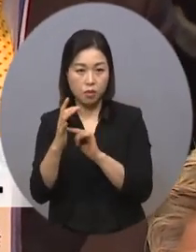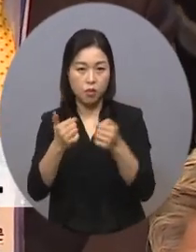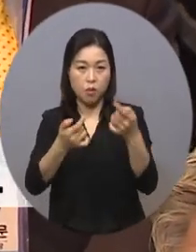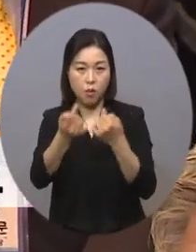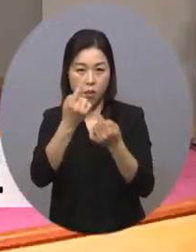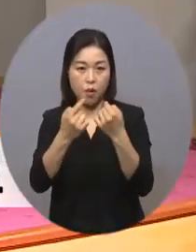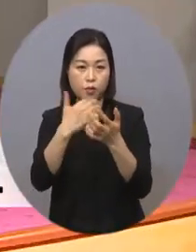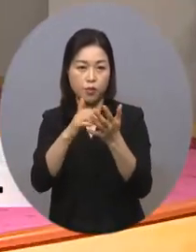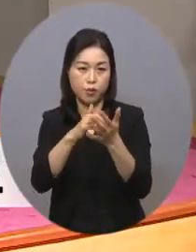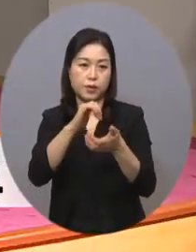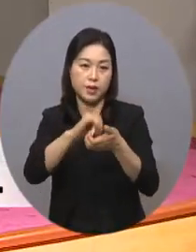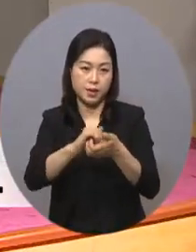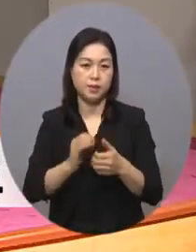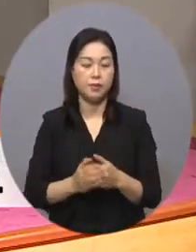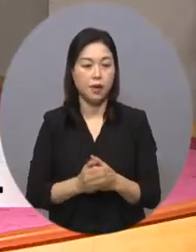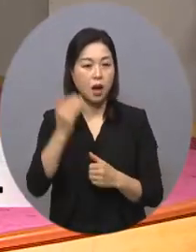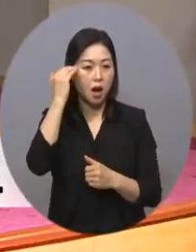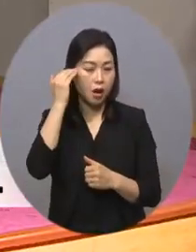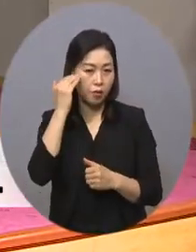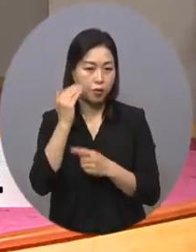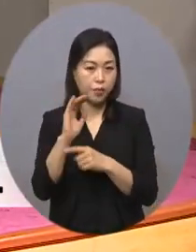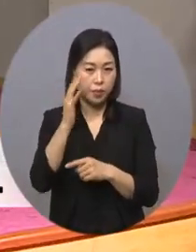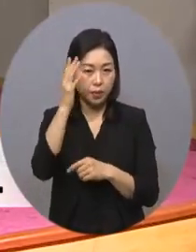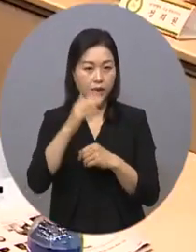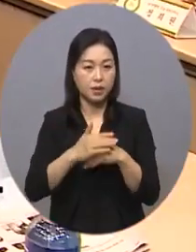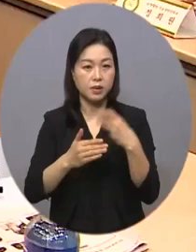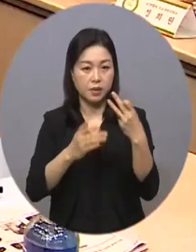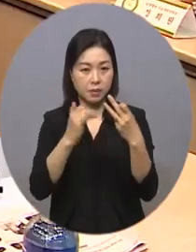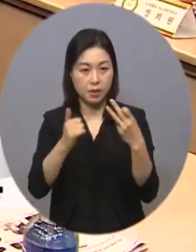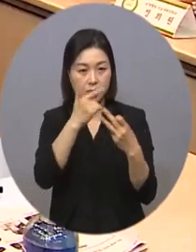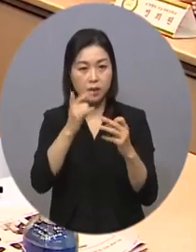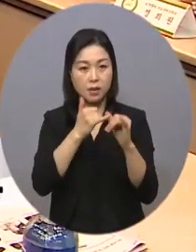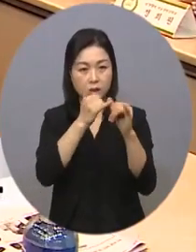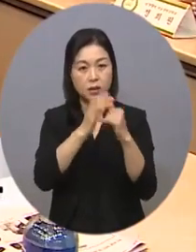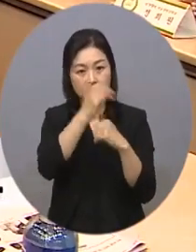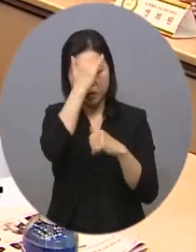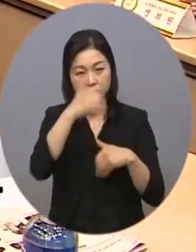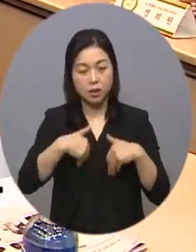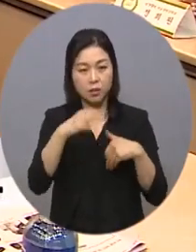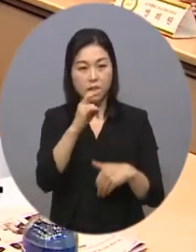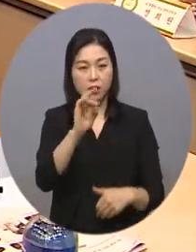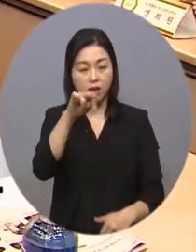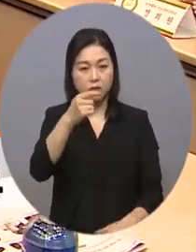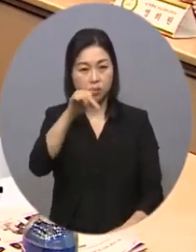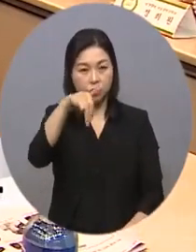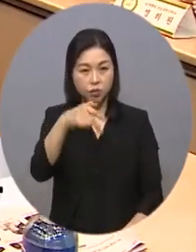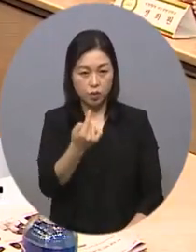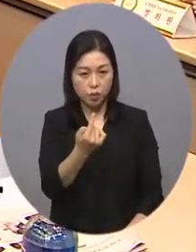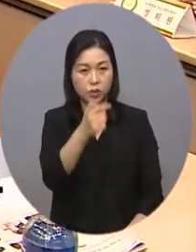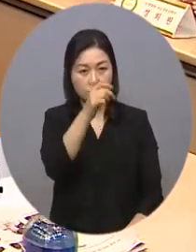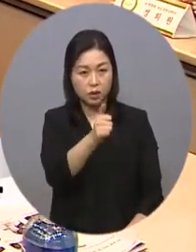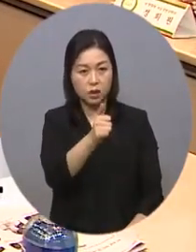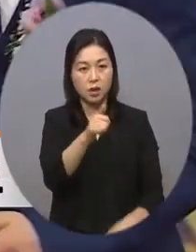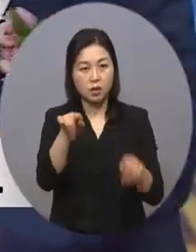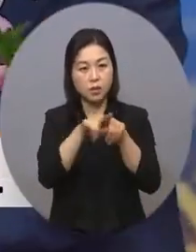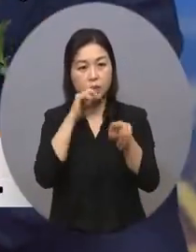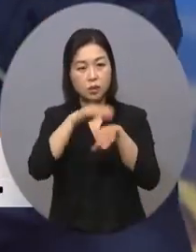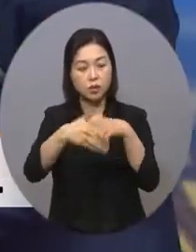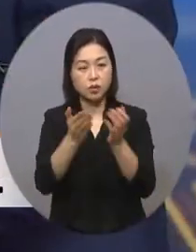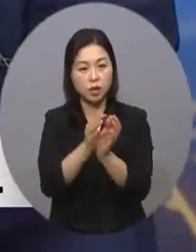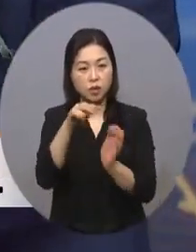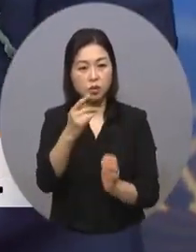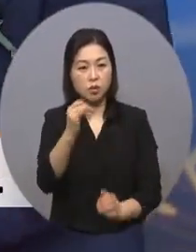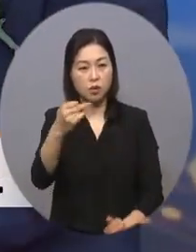최소화했습니다. 대한민국을 빛낸 13인 대상에는 충청남도 양승조 도지사를 비롯해 더불어민주당